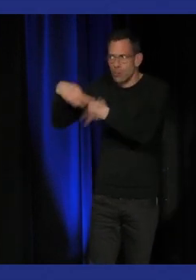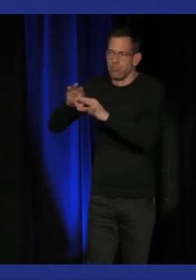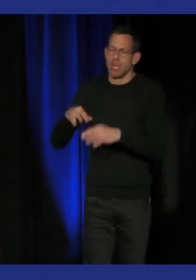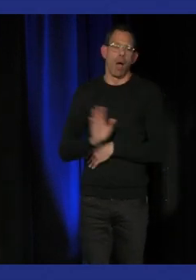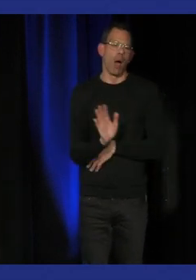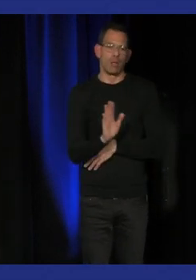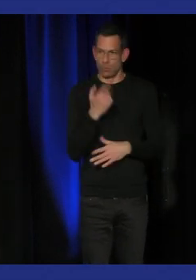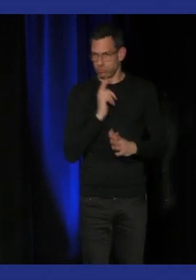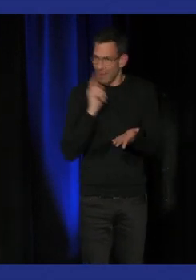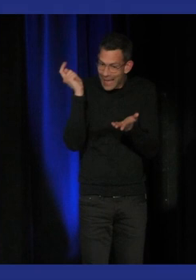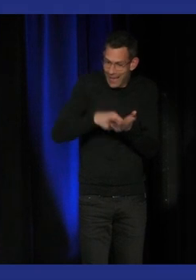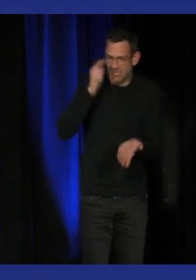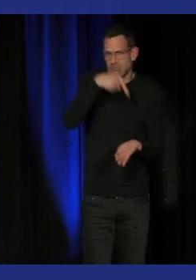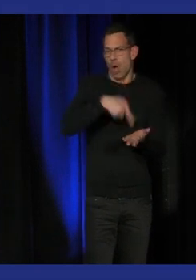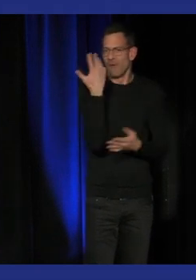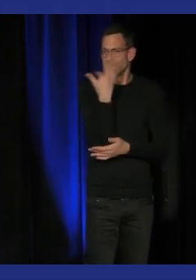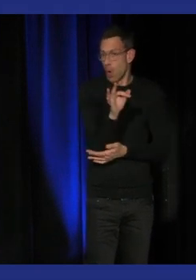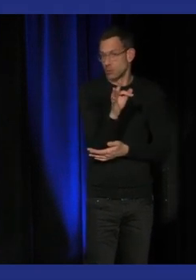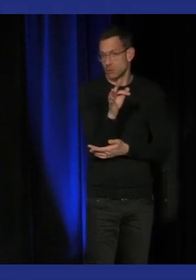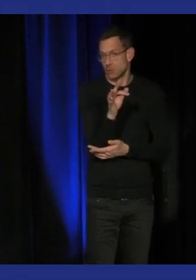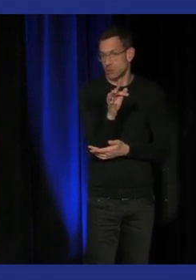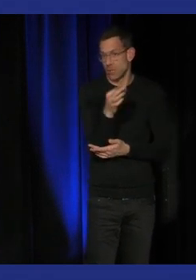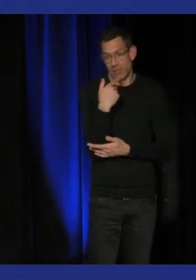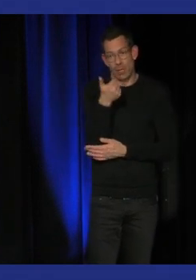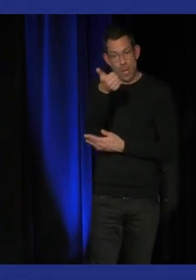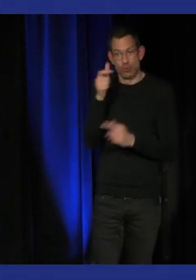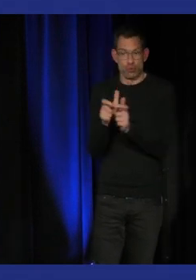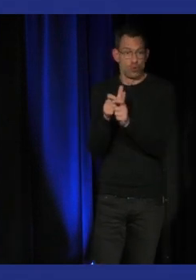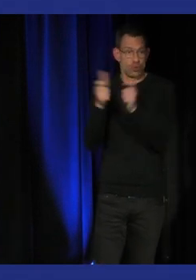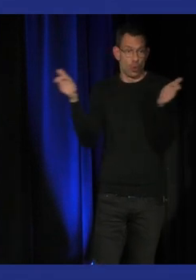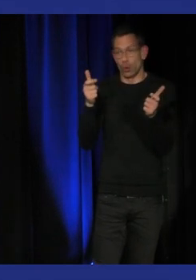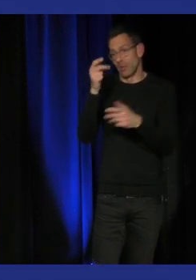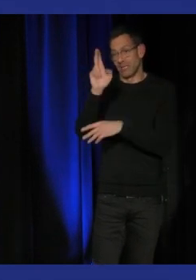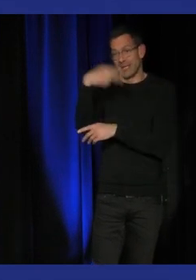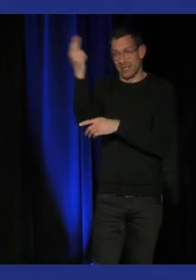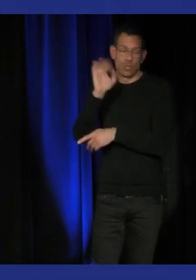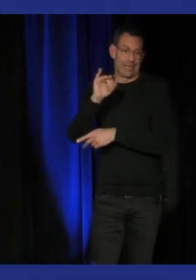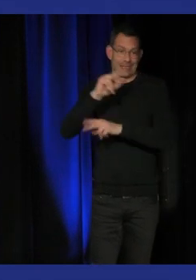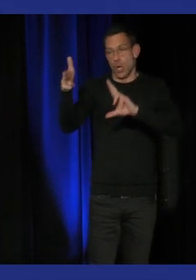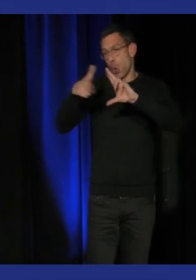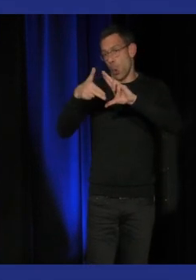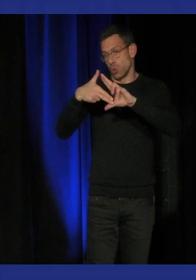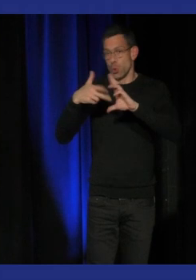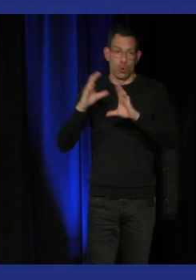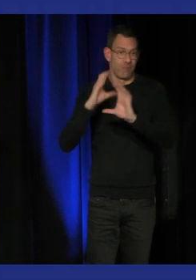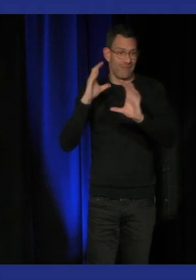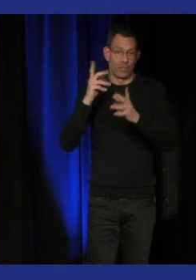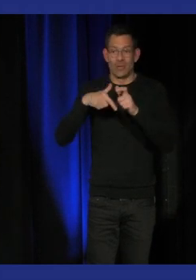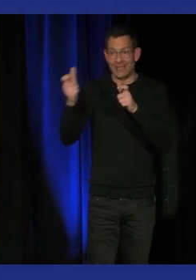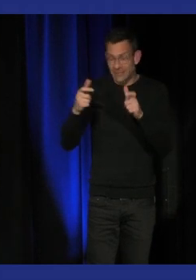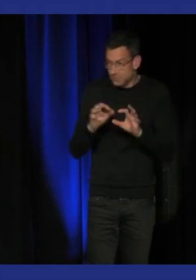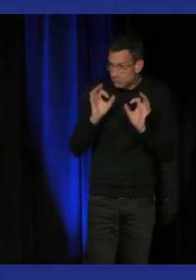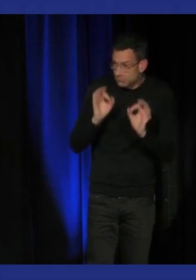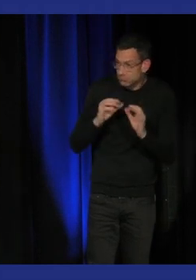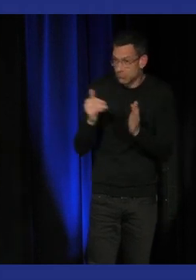France, auprès du seul producteur national, Renault Véhicules Industriels, qui en 87 venait juste de sortir un